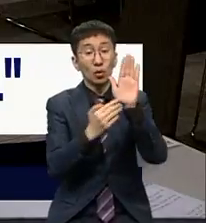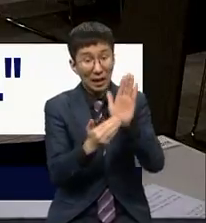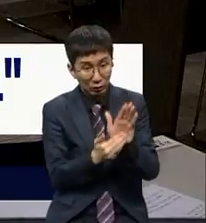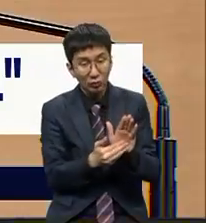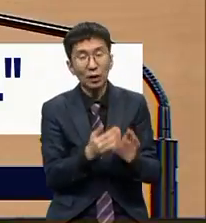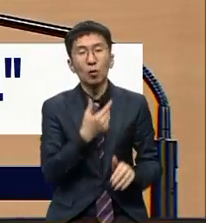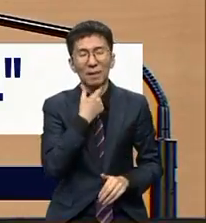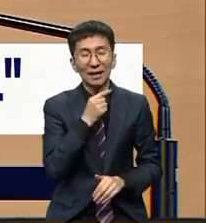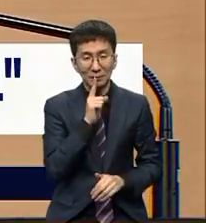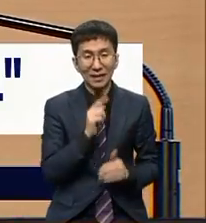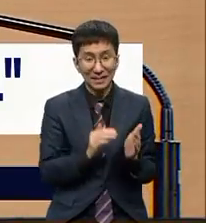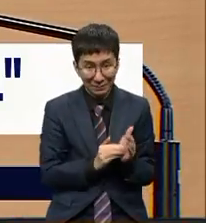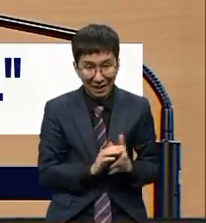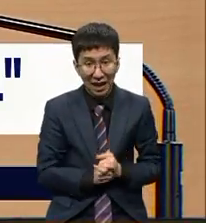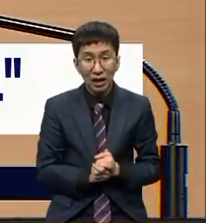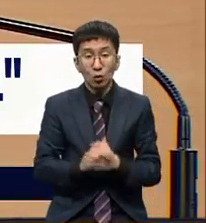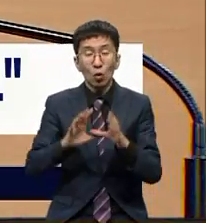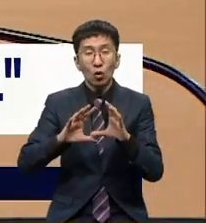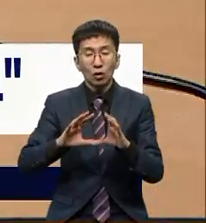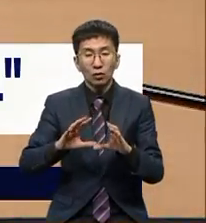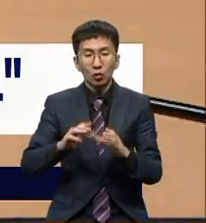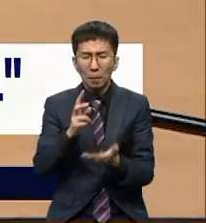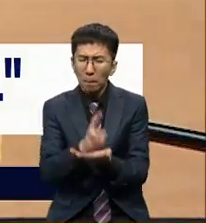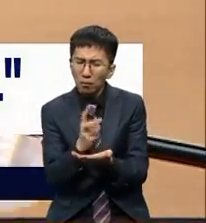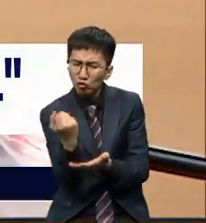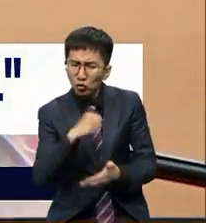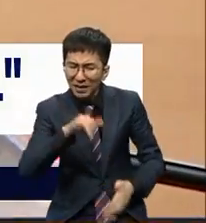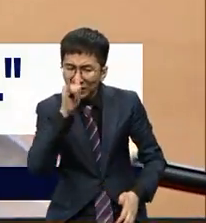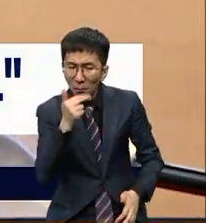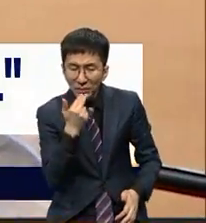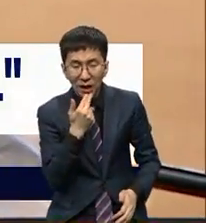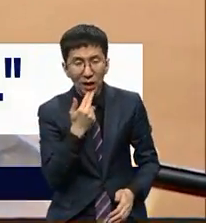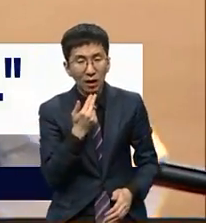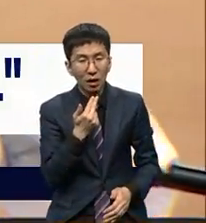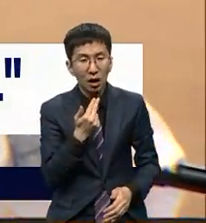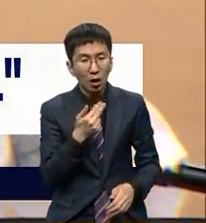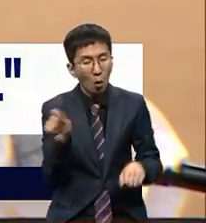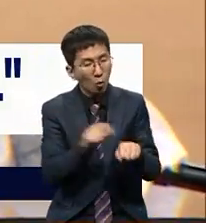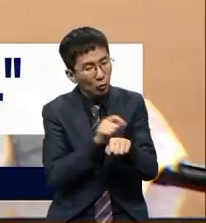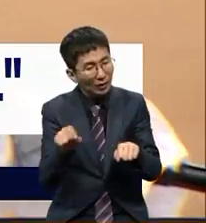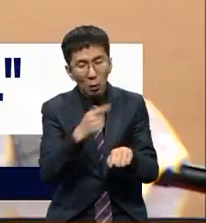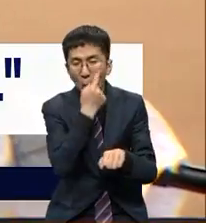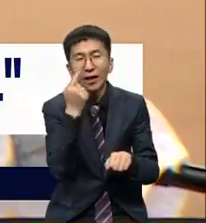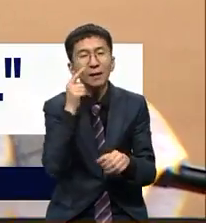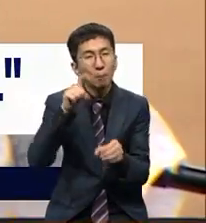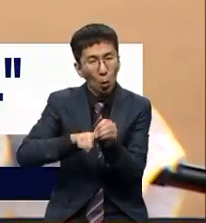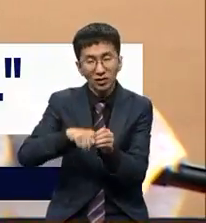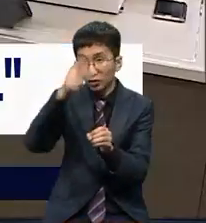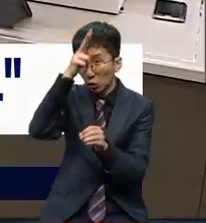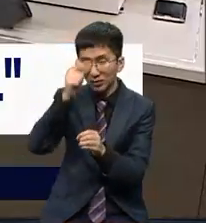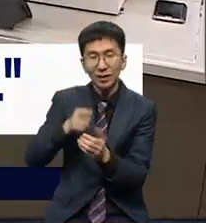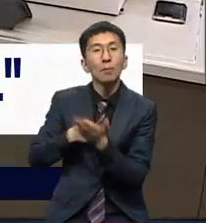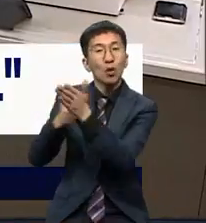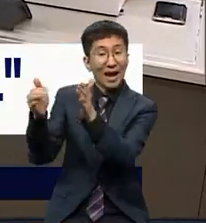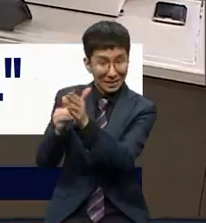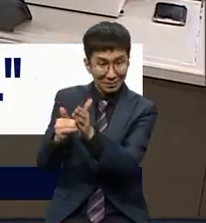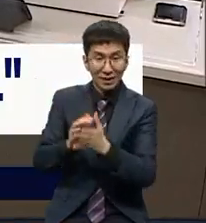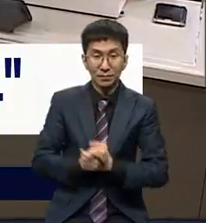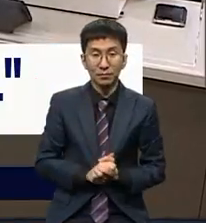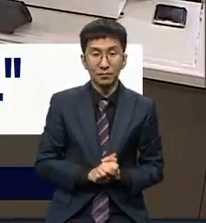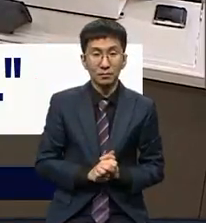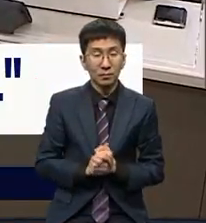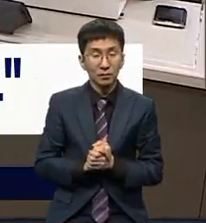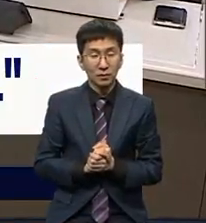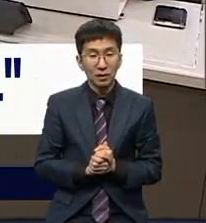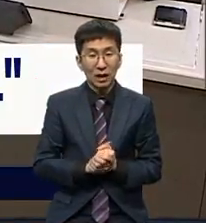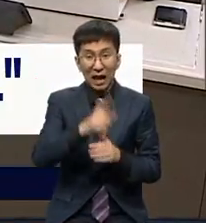없다면서도 법령 위반 여부를 확인하기 위해 수사기관에 송부했다고 알렸습니다. 정부 기관 가운데선 처음으로 의혹이